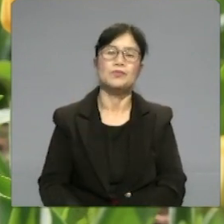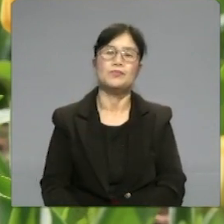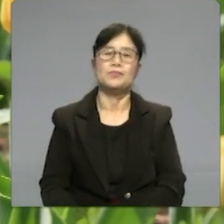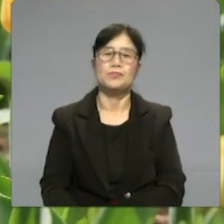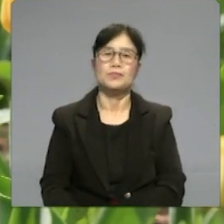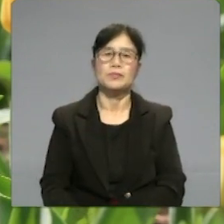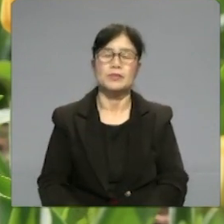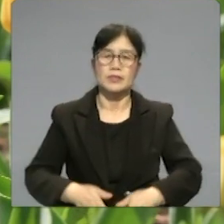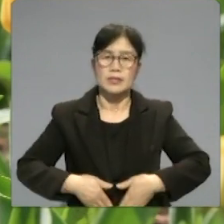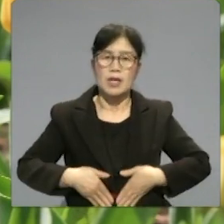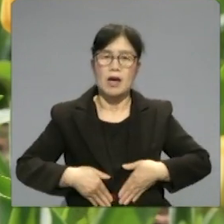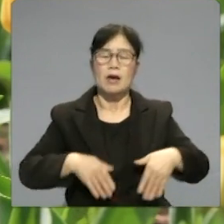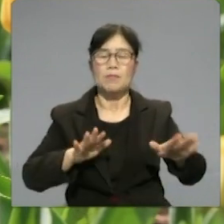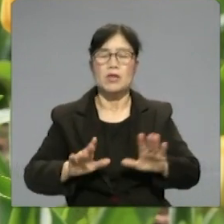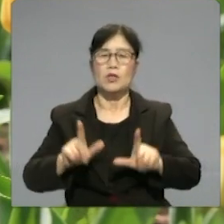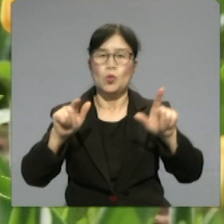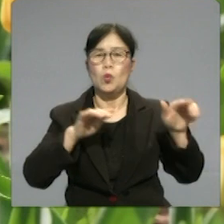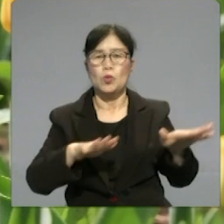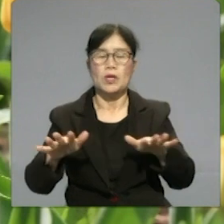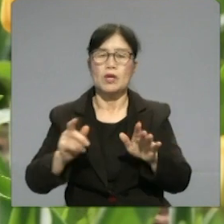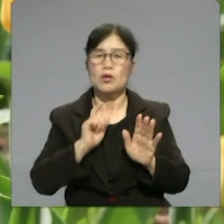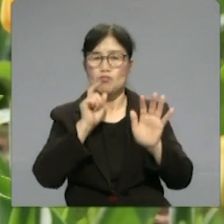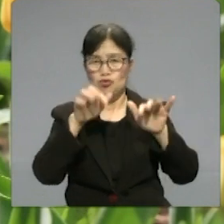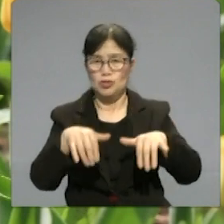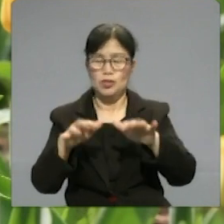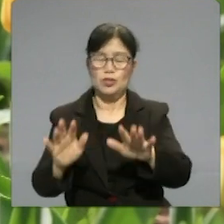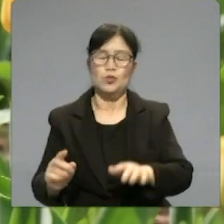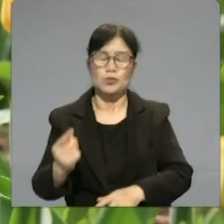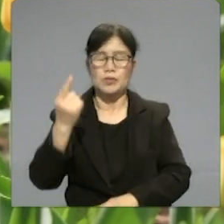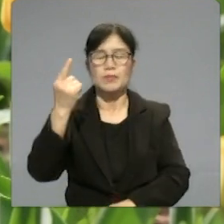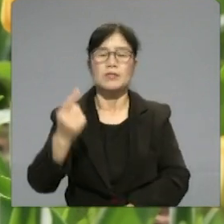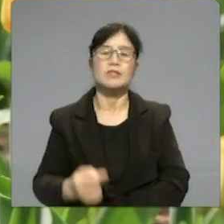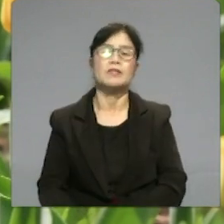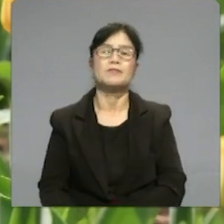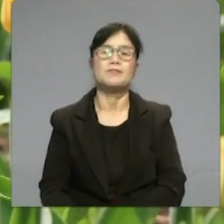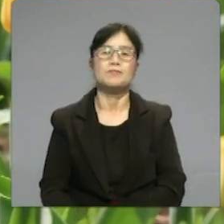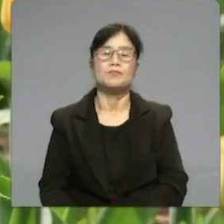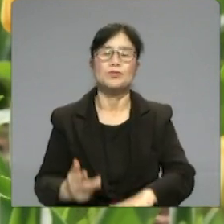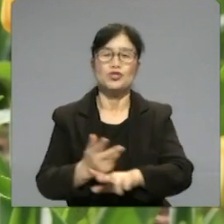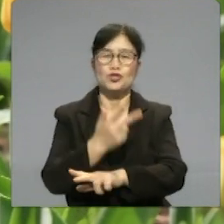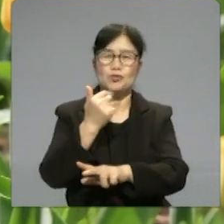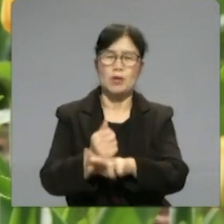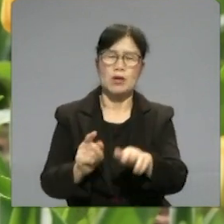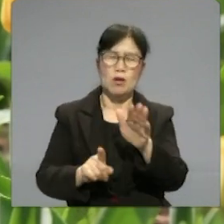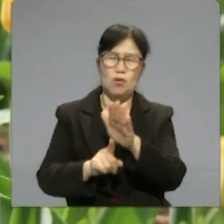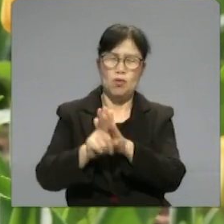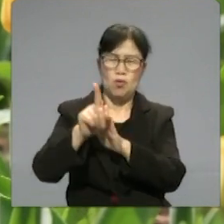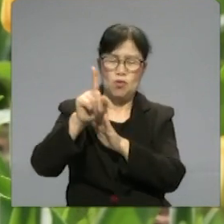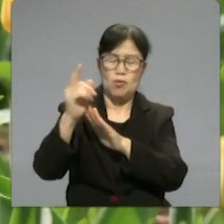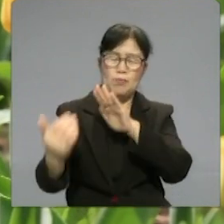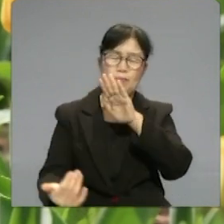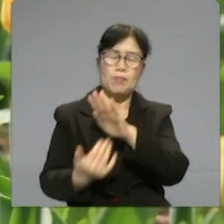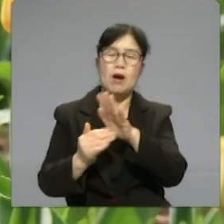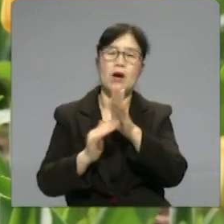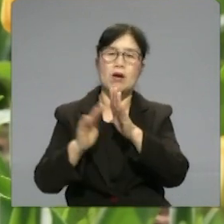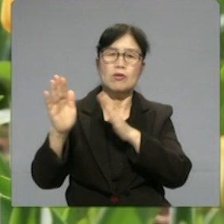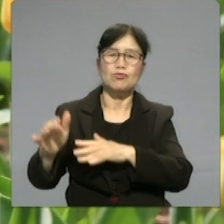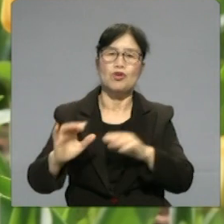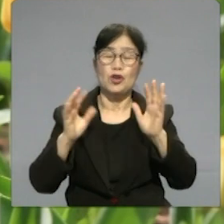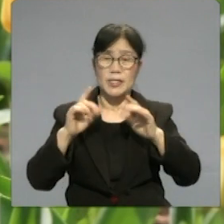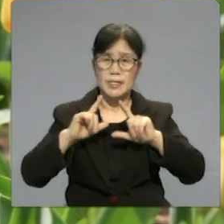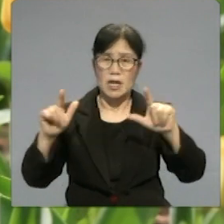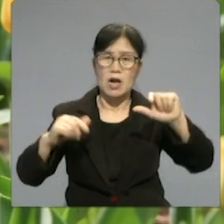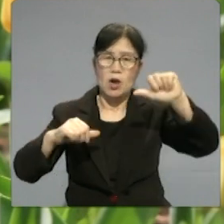바다의 물결은 남해상과 동해상에서 높게 일겠습니다 주말에 고은 현상이 절정을 보인 뒤 어린이